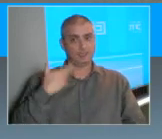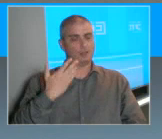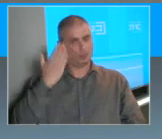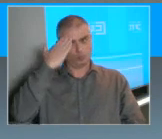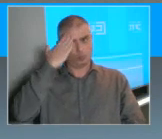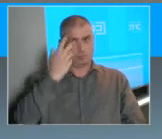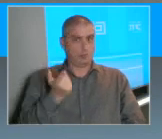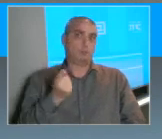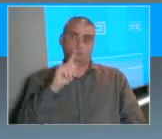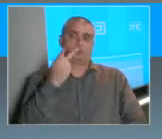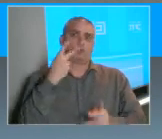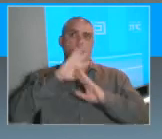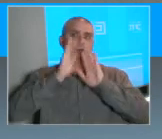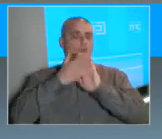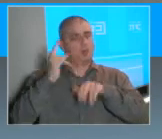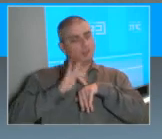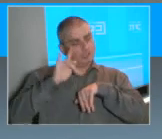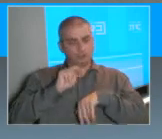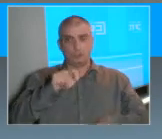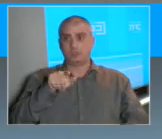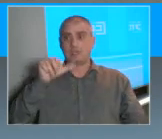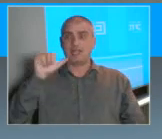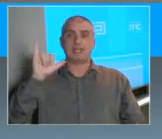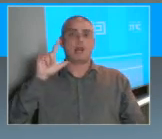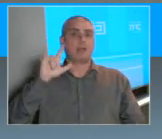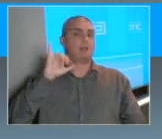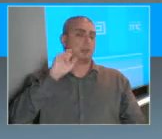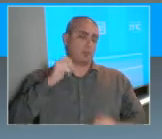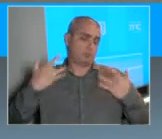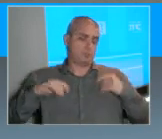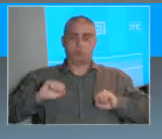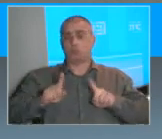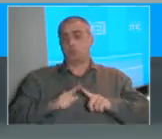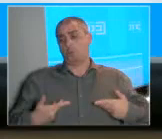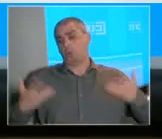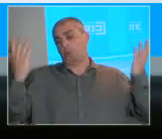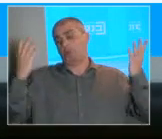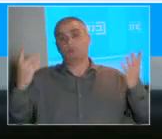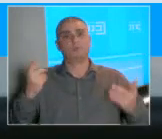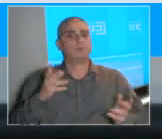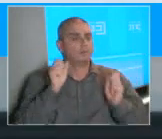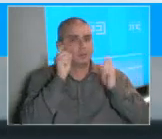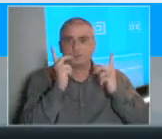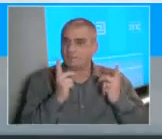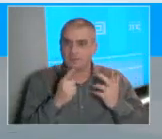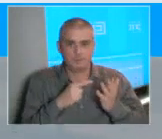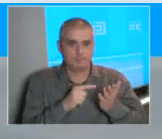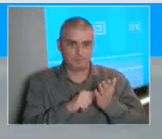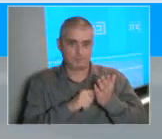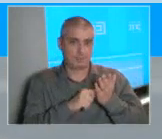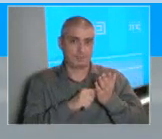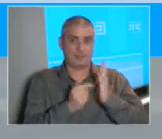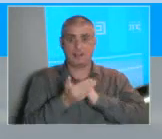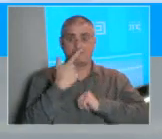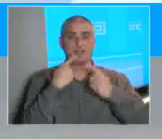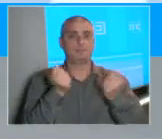מודע לזה, אולי יותר מכל, להיות רגיש לזה, אייל ינון, מתנהל כאילו כלום. זה בהחלט מאוד מפתיע, הרי בעצם